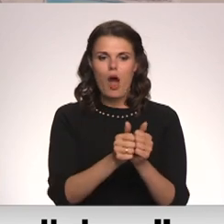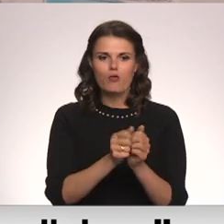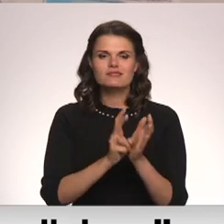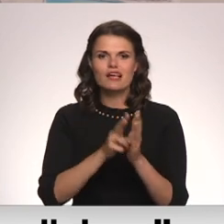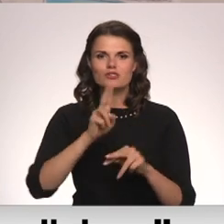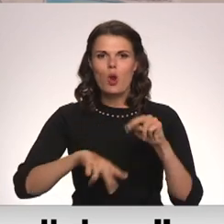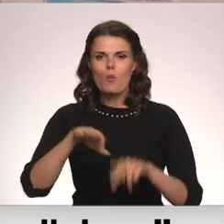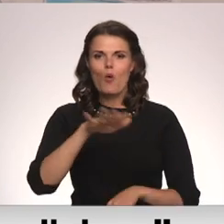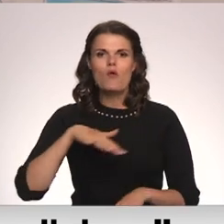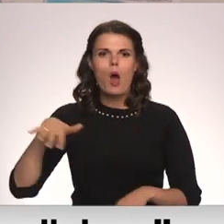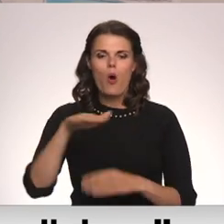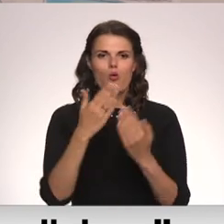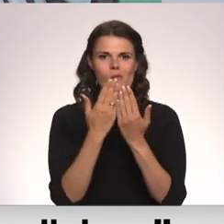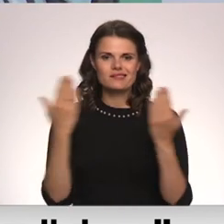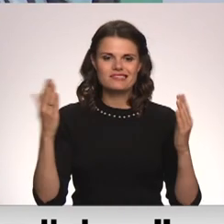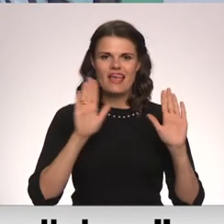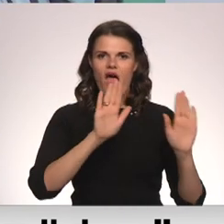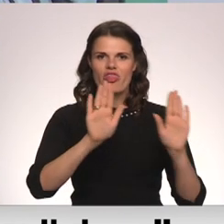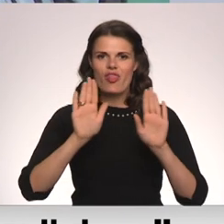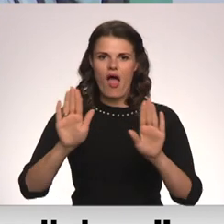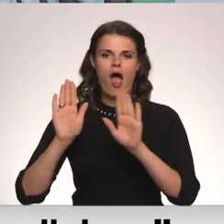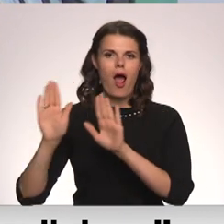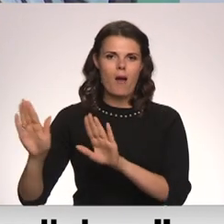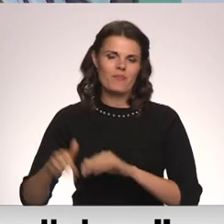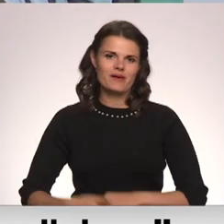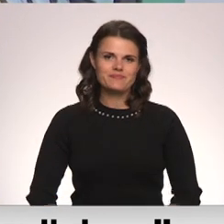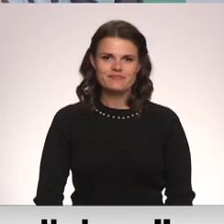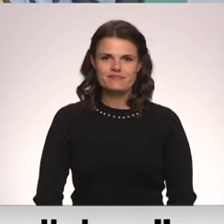norobežojošajām sienām. Dāvids Frenenfelds, Aivars Erdmanis, Latvijas televīzija.